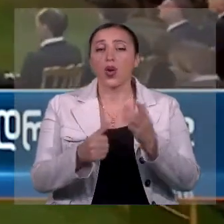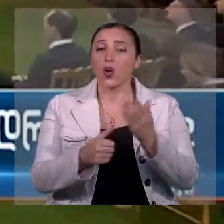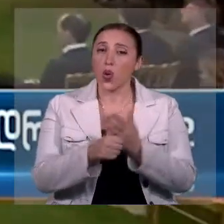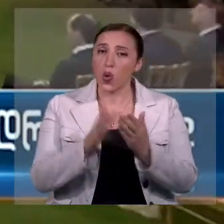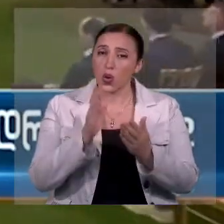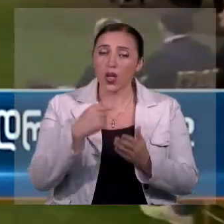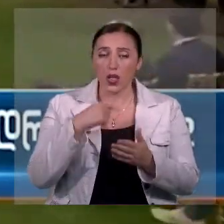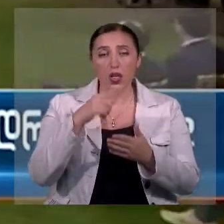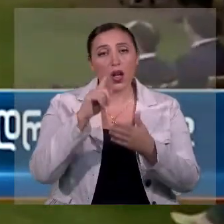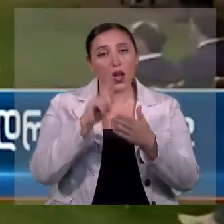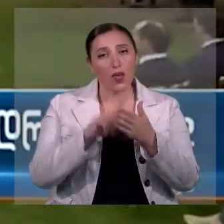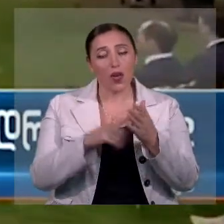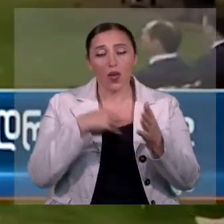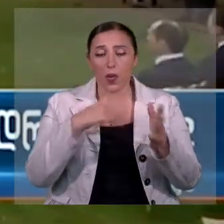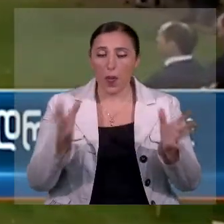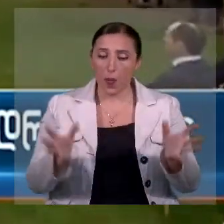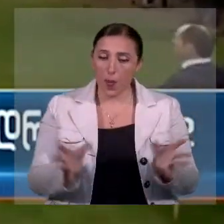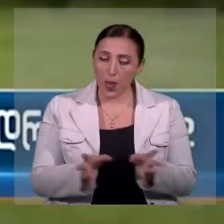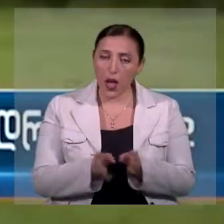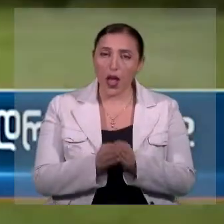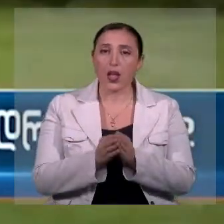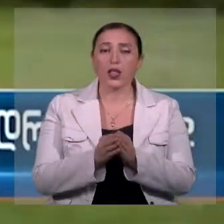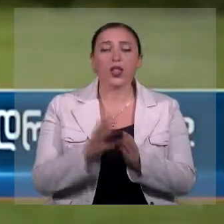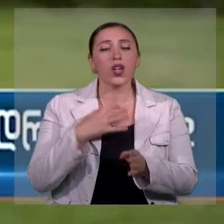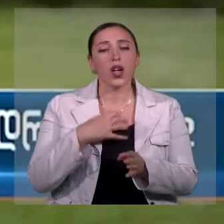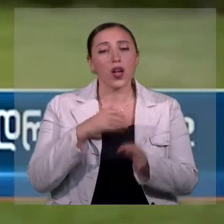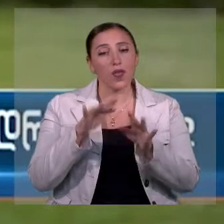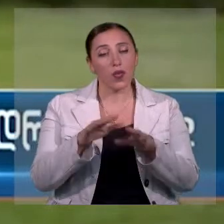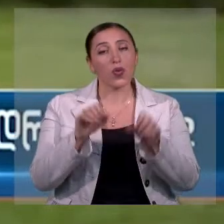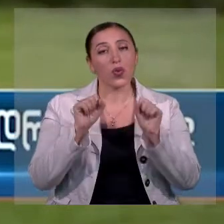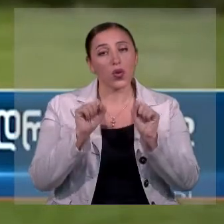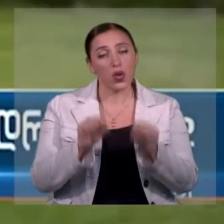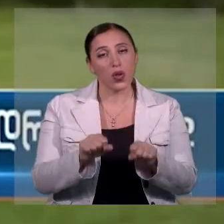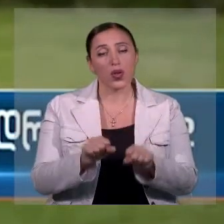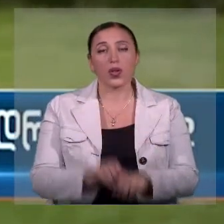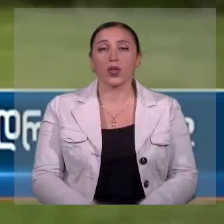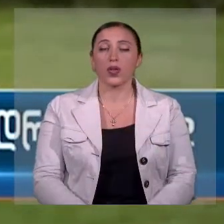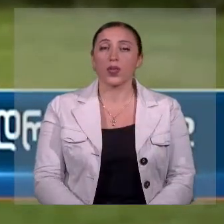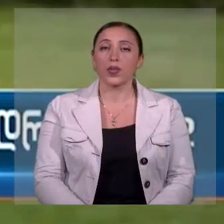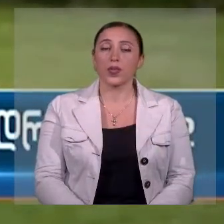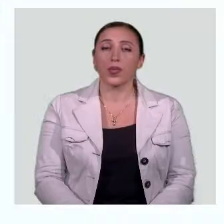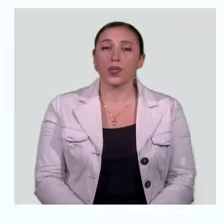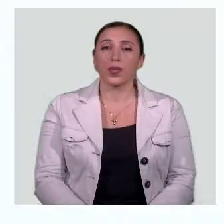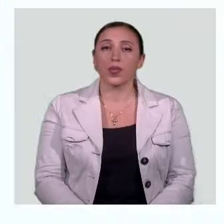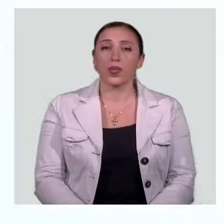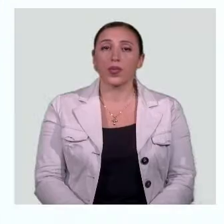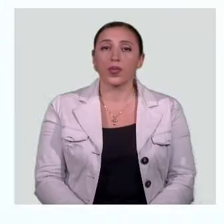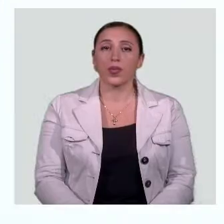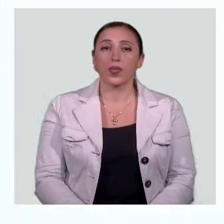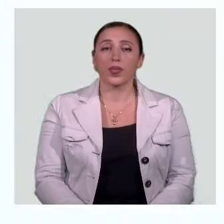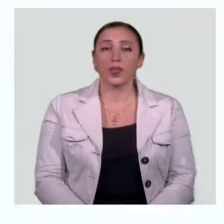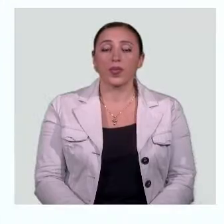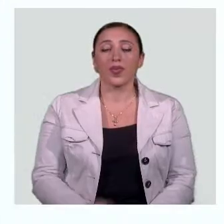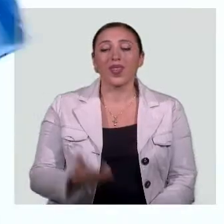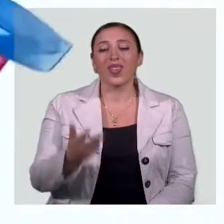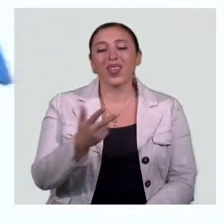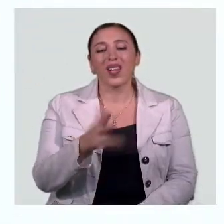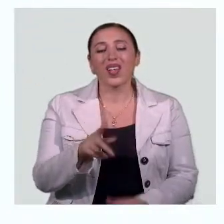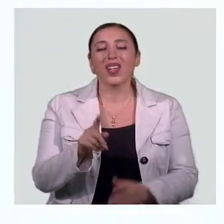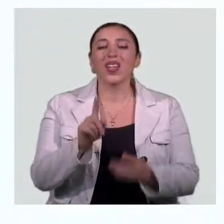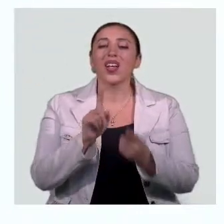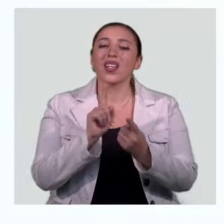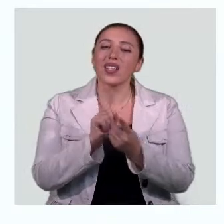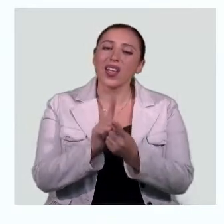և ես հավատում եմ, որ մենք միասին շատ կարևոր բաներ կանենք, շեշտել է Վրաստանի առաջնորդը։ Մինչ երակողմ այդ